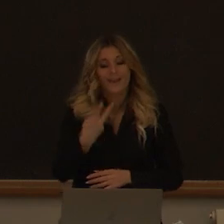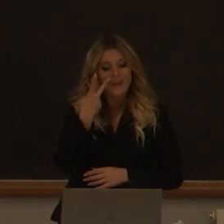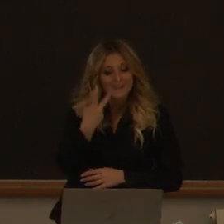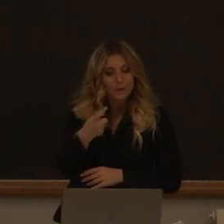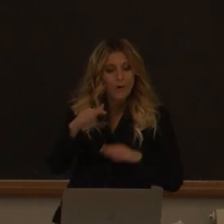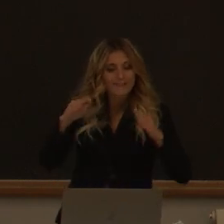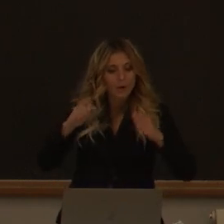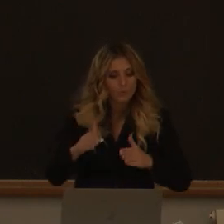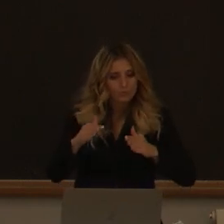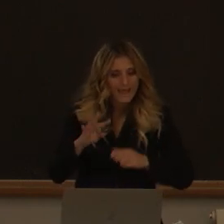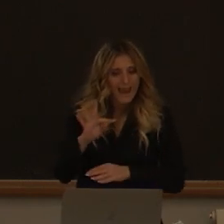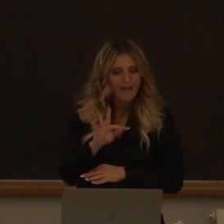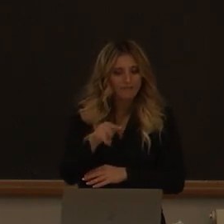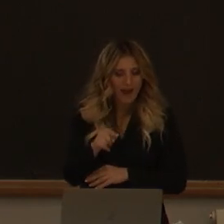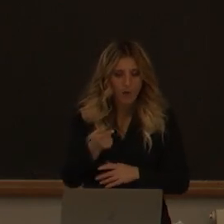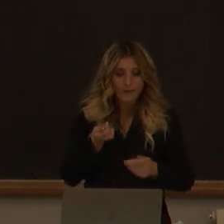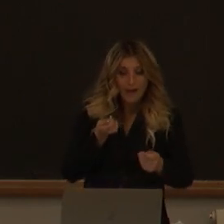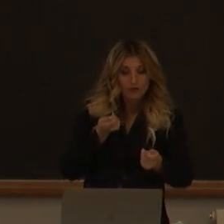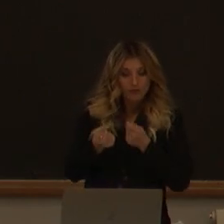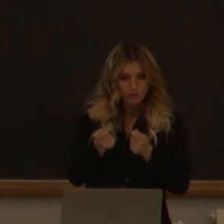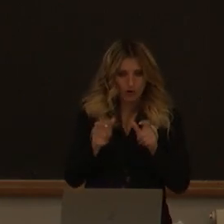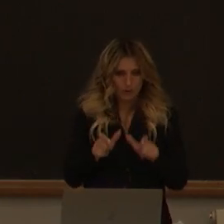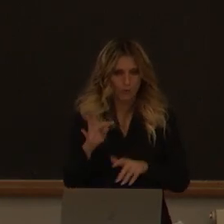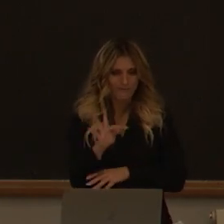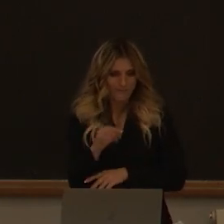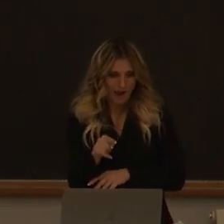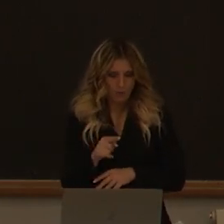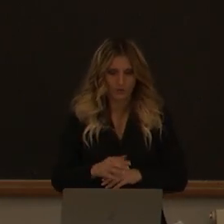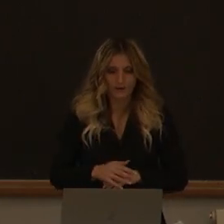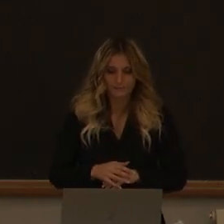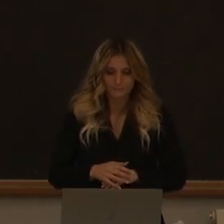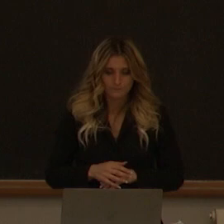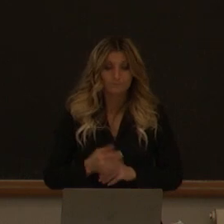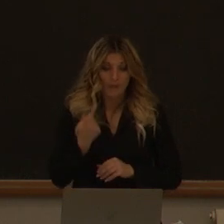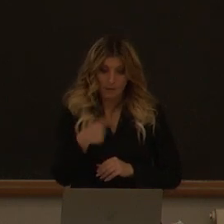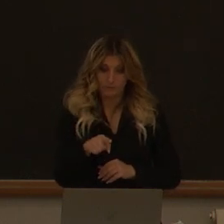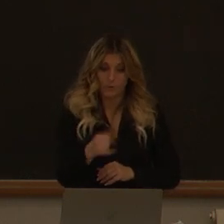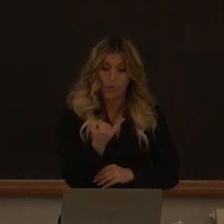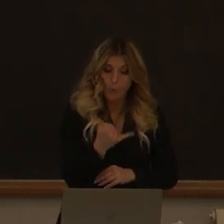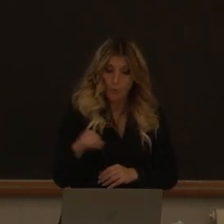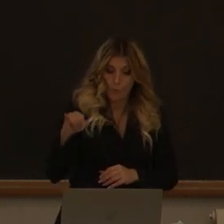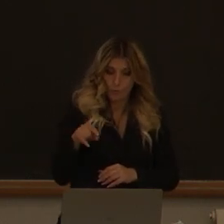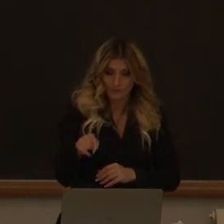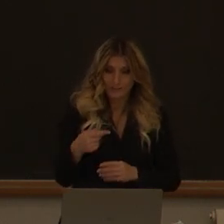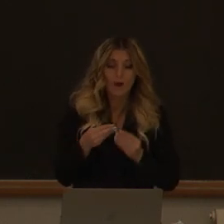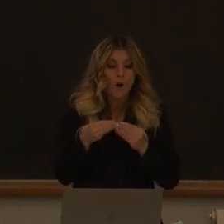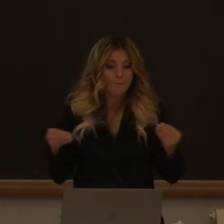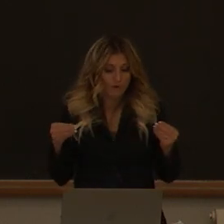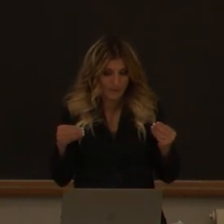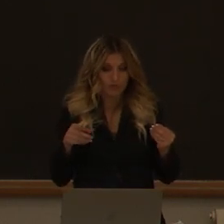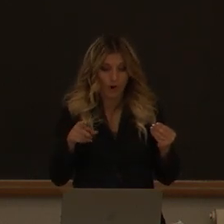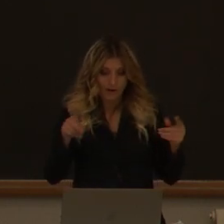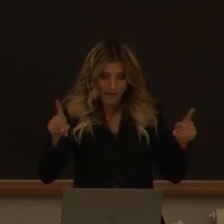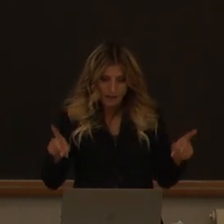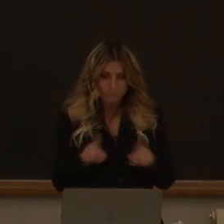riguarda la tutela della fauna e la gestione faunistico-venatoria. Anche questa, dall'ultima, diciamo, delle professioni che abbiamo visto,